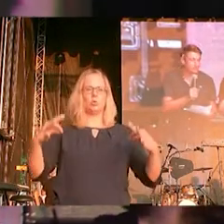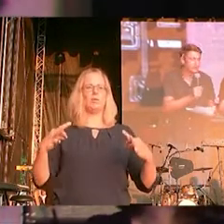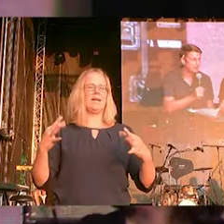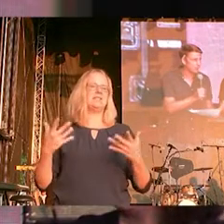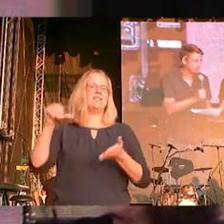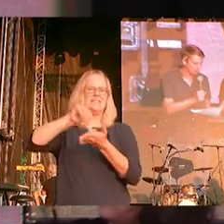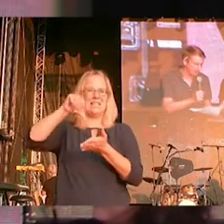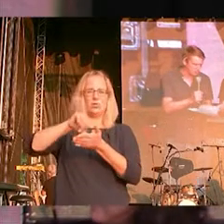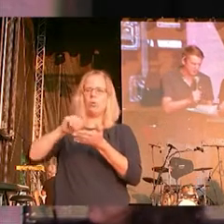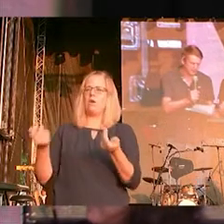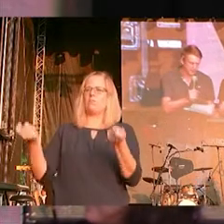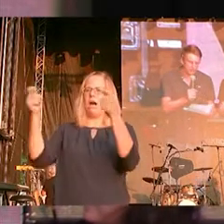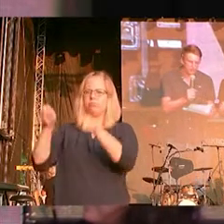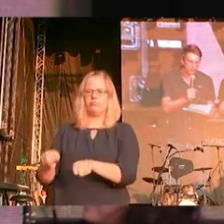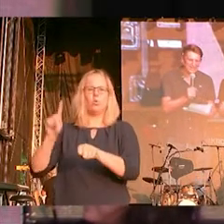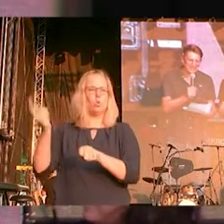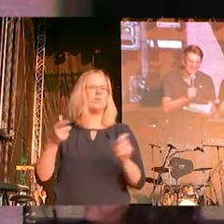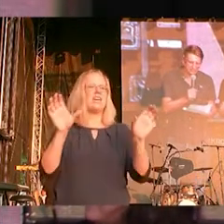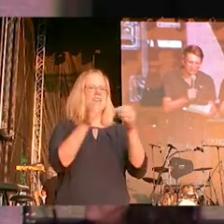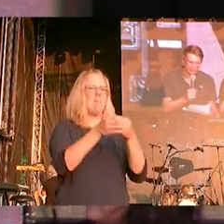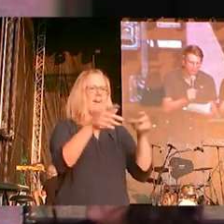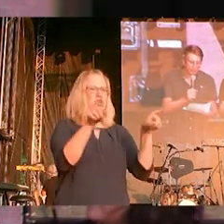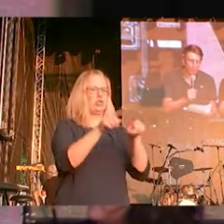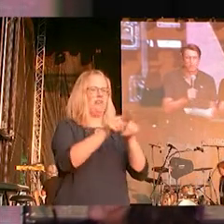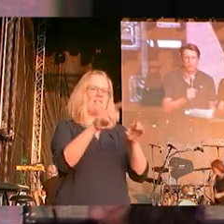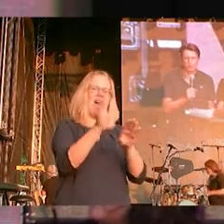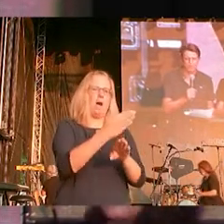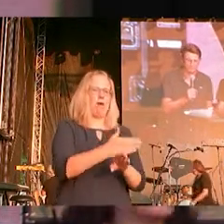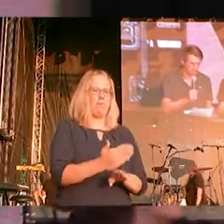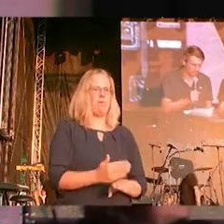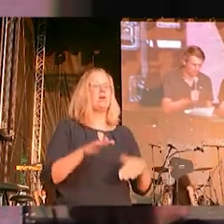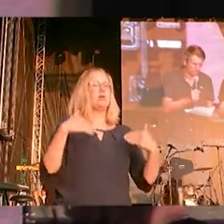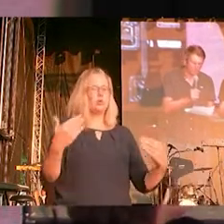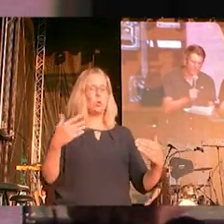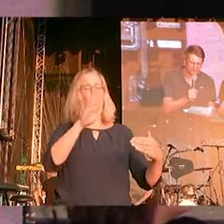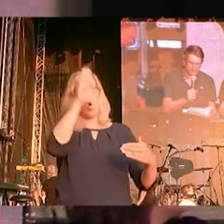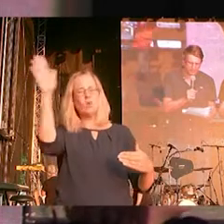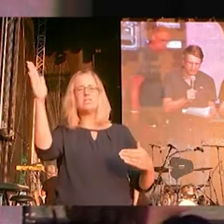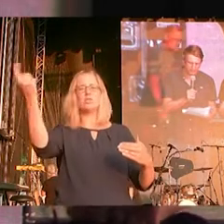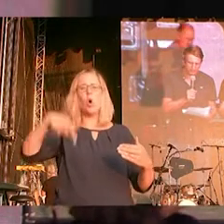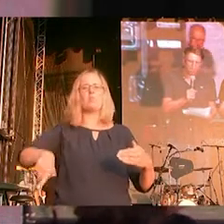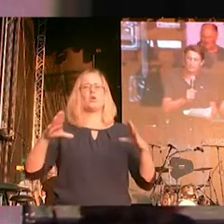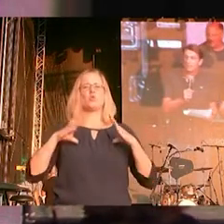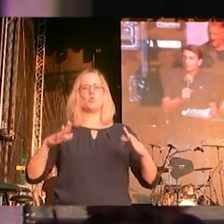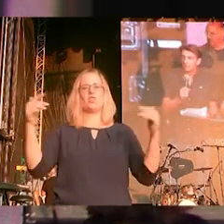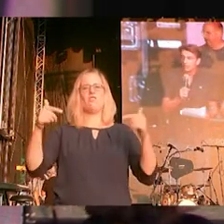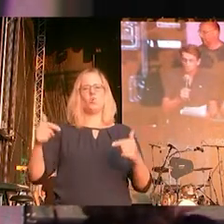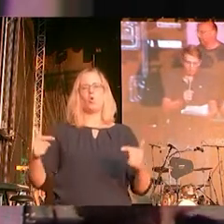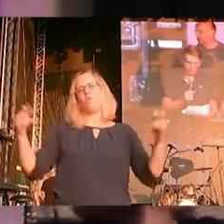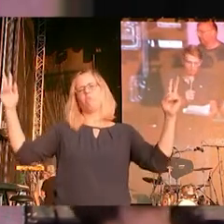sowie die Abschaffung der Gemeindeschwestern haben zu einer erheblichen Verschlechterung der Gesundheitsversorgung im Osten beigetragen. Von